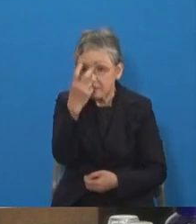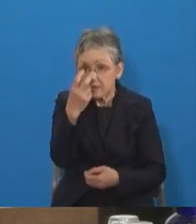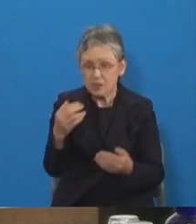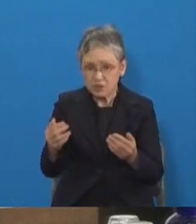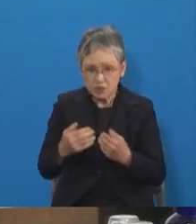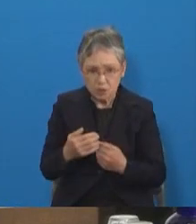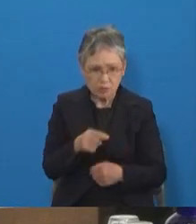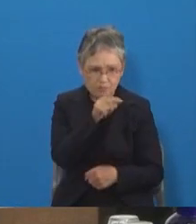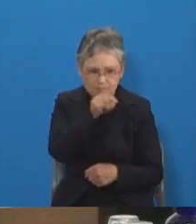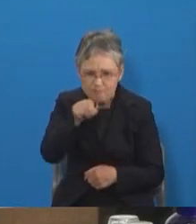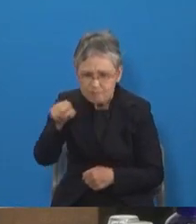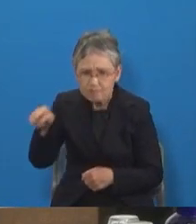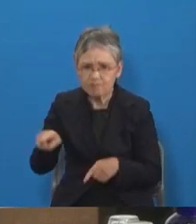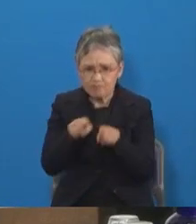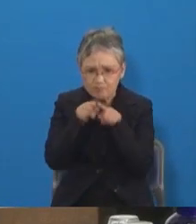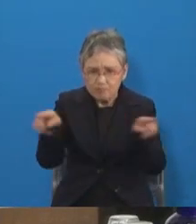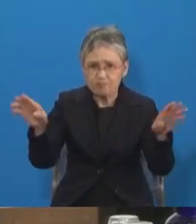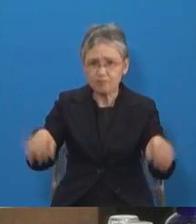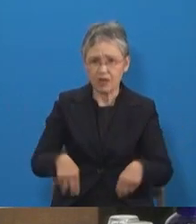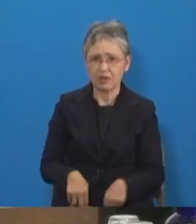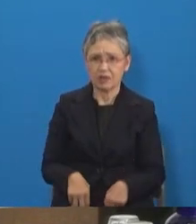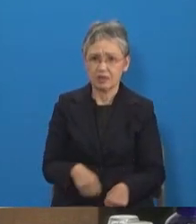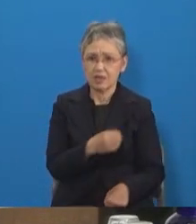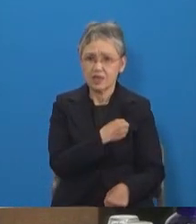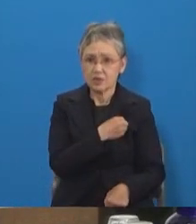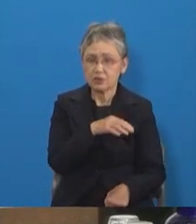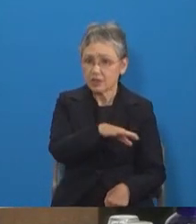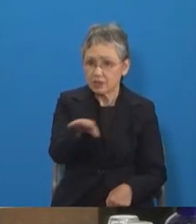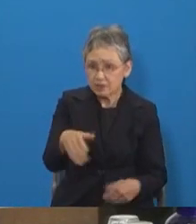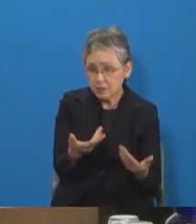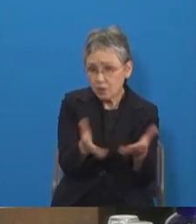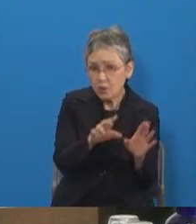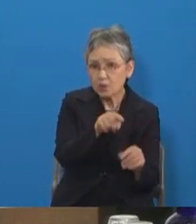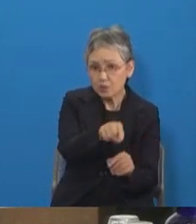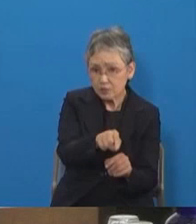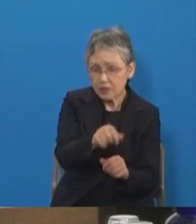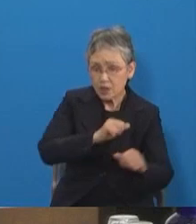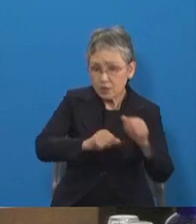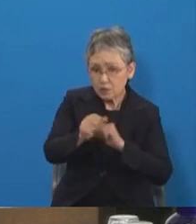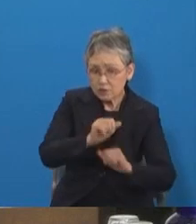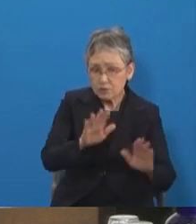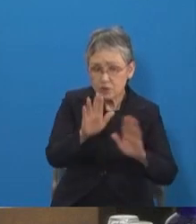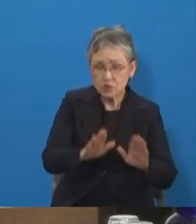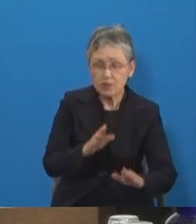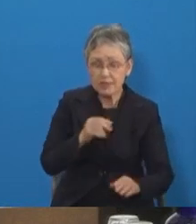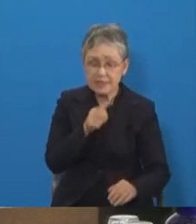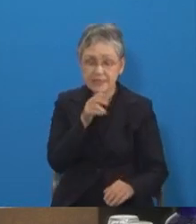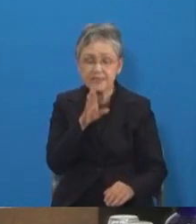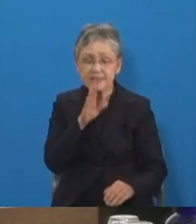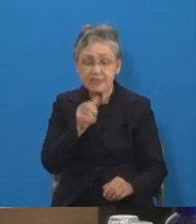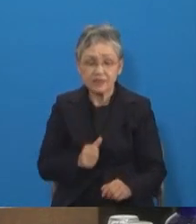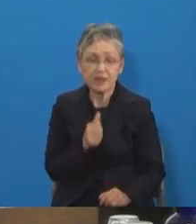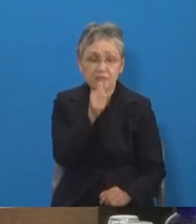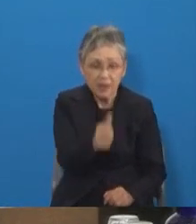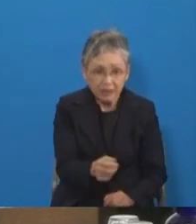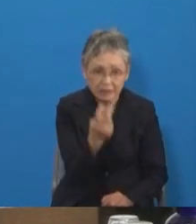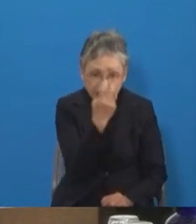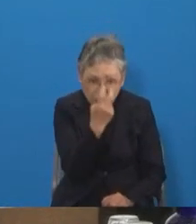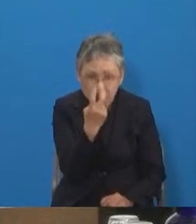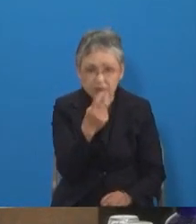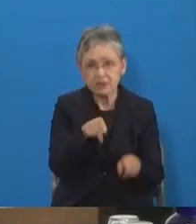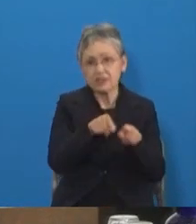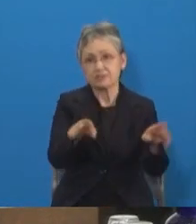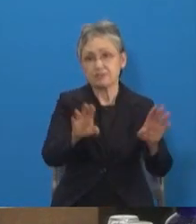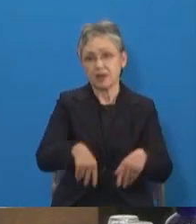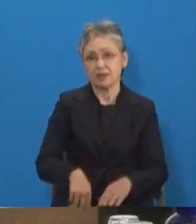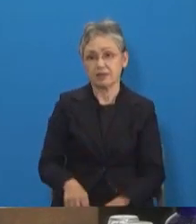者に求めるとともに、職員に対して各園の取り組み状況を現場で確認するよう指示いたしました。